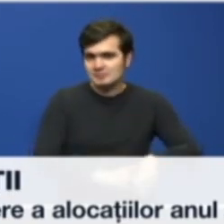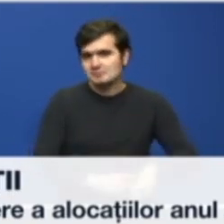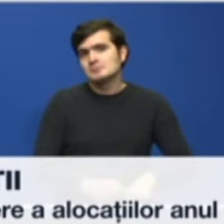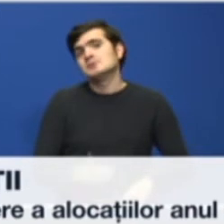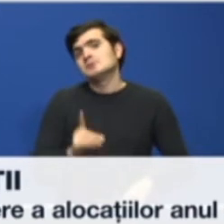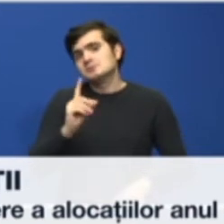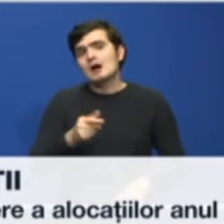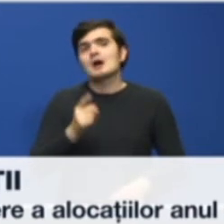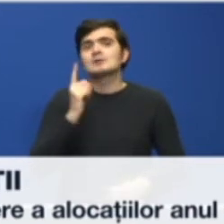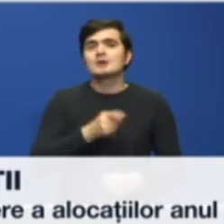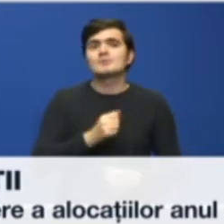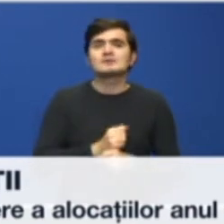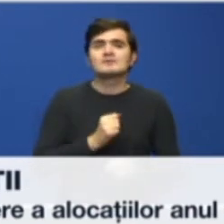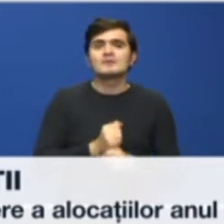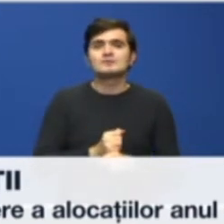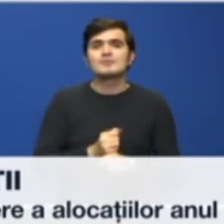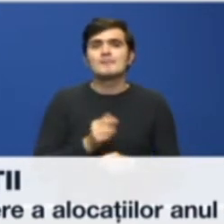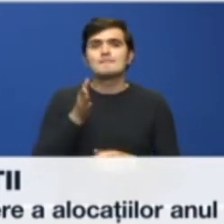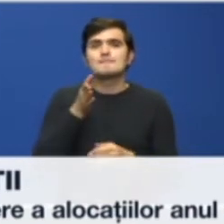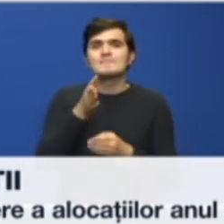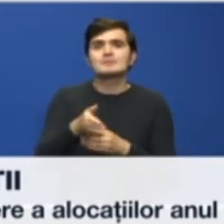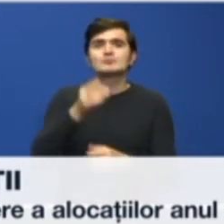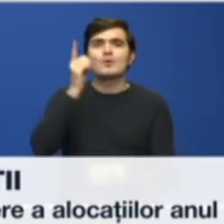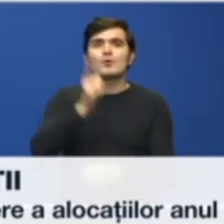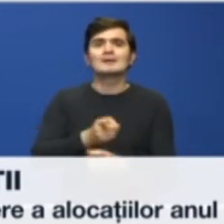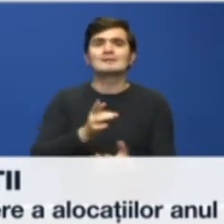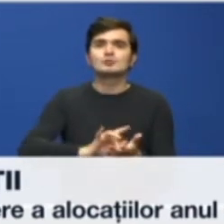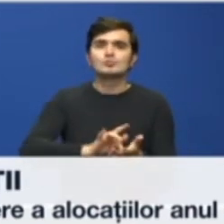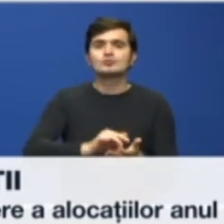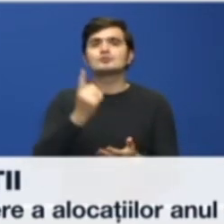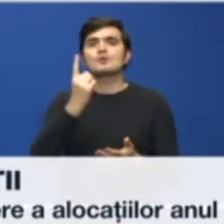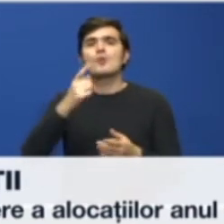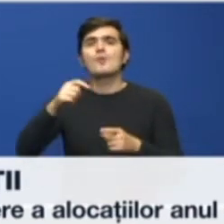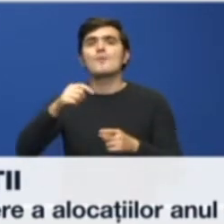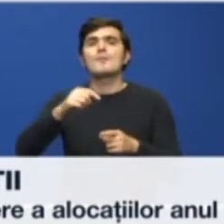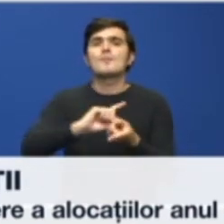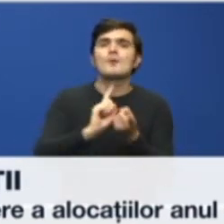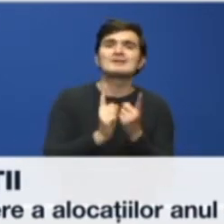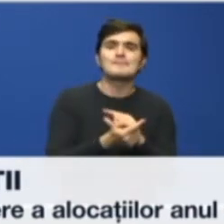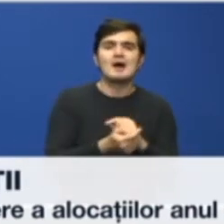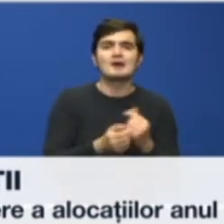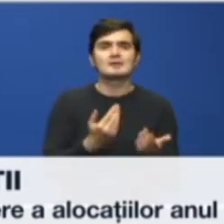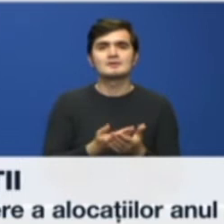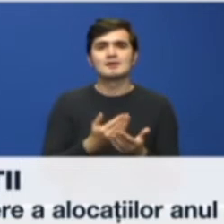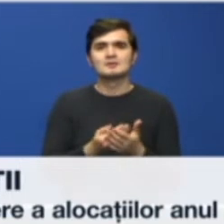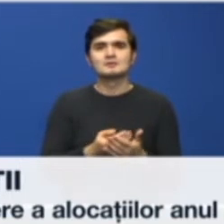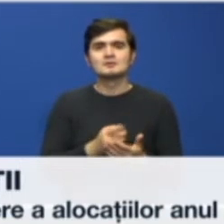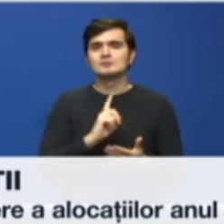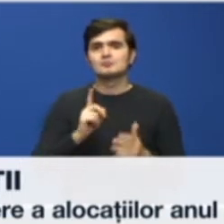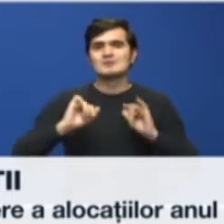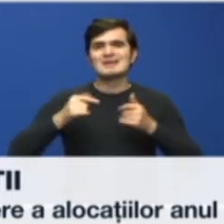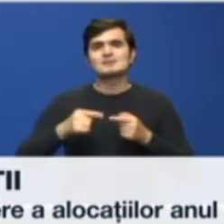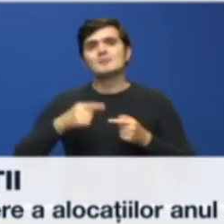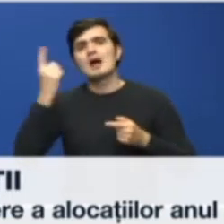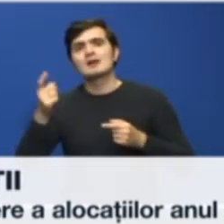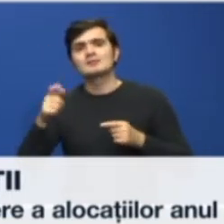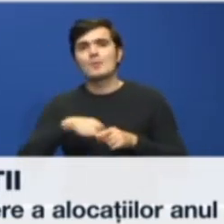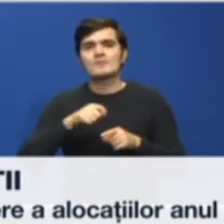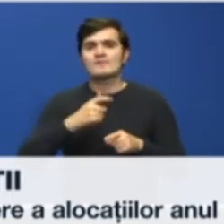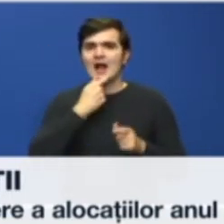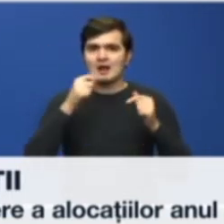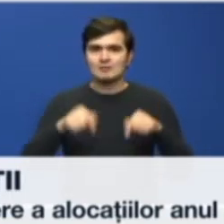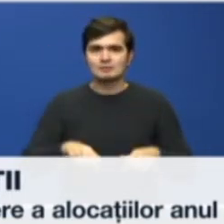facem printr-o ordonanță de urgență modificarea ca să ne asigurăm că nu vom avea o altă modificare în anul